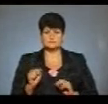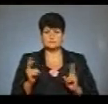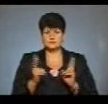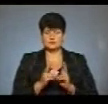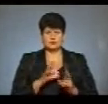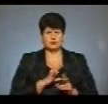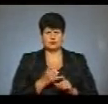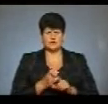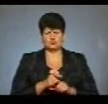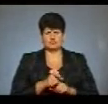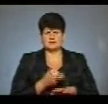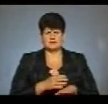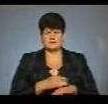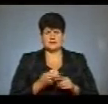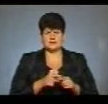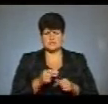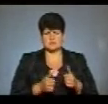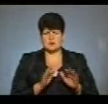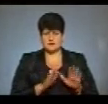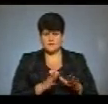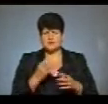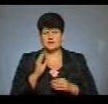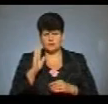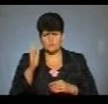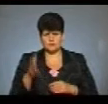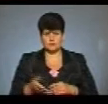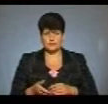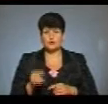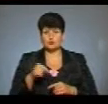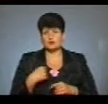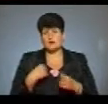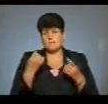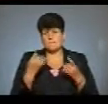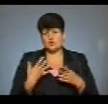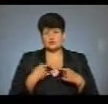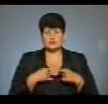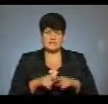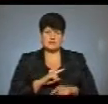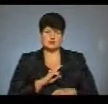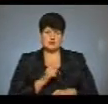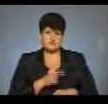Поєдинок був не самим складним на цих змаганнях. Усе ще попереду. Думаю, я просто технічно